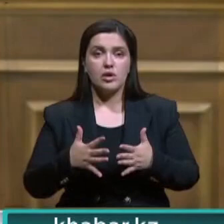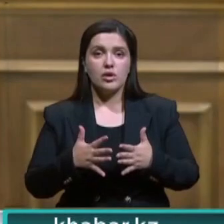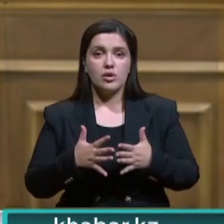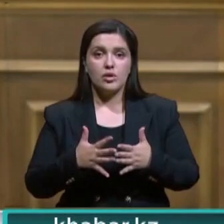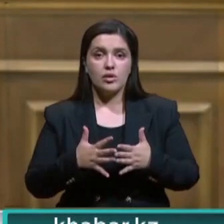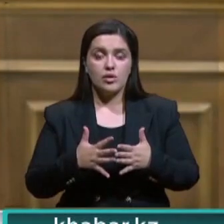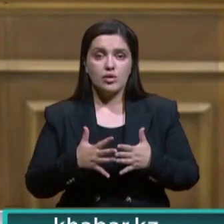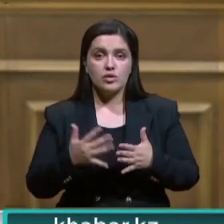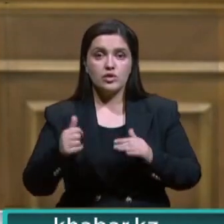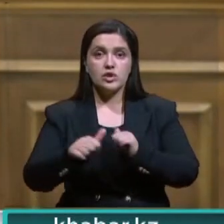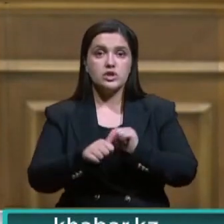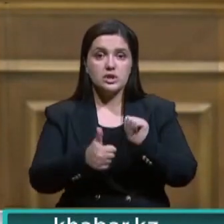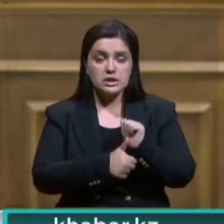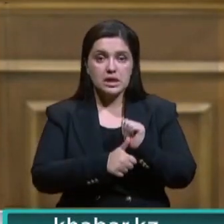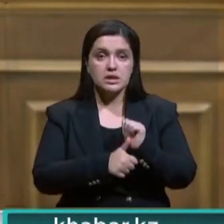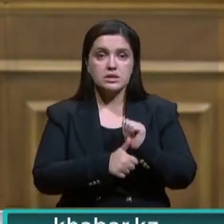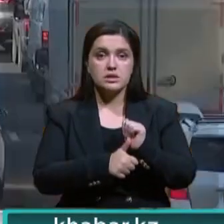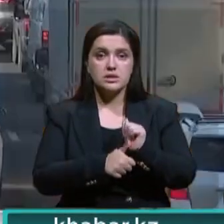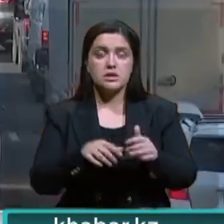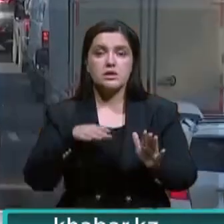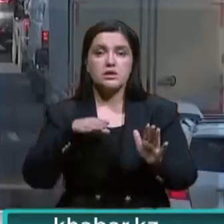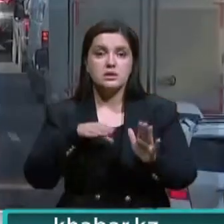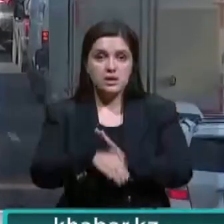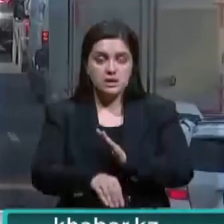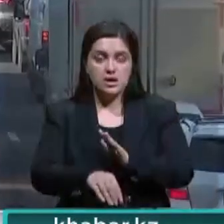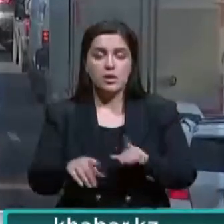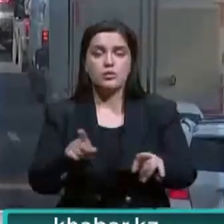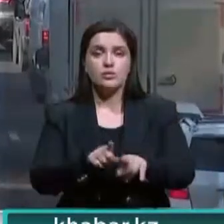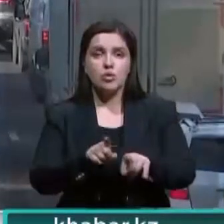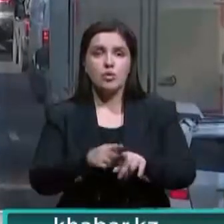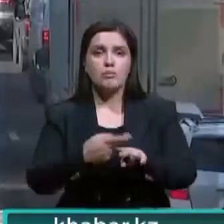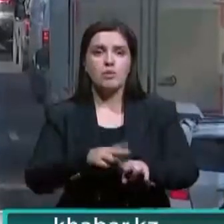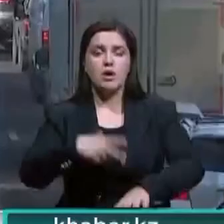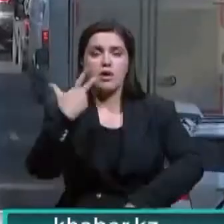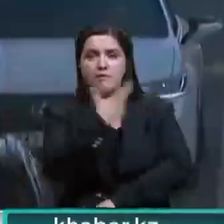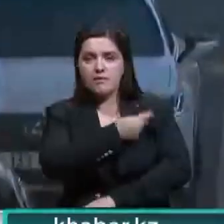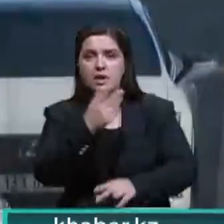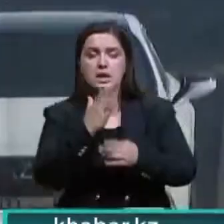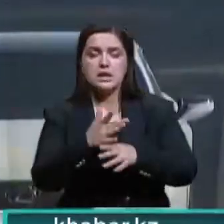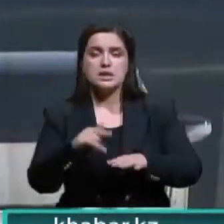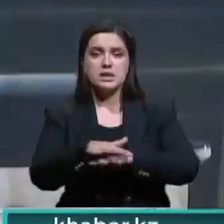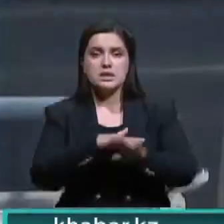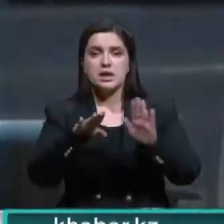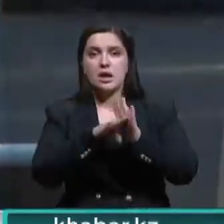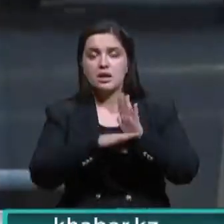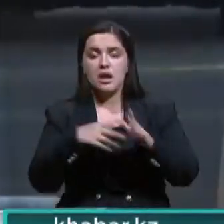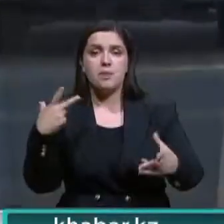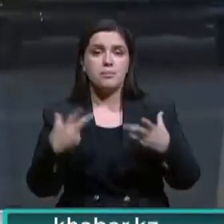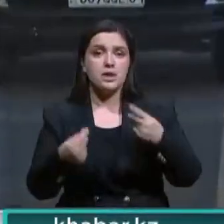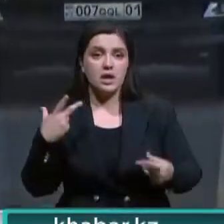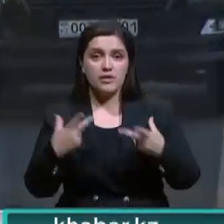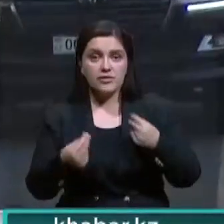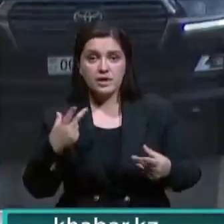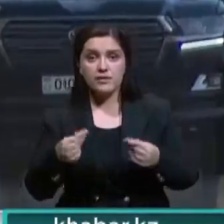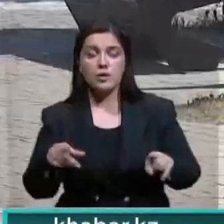используем в год COVID. Сейчас 16 стационаров задействованы. Важна и своевременная вакцинация в рамках национального календаря прививок. Резюмируя